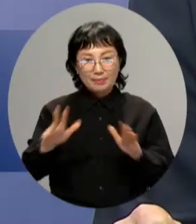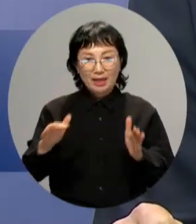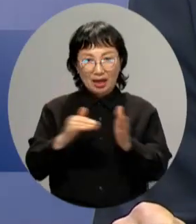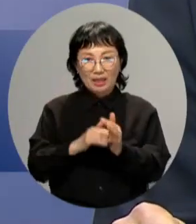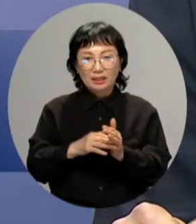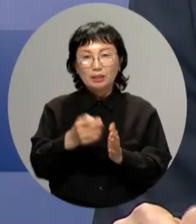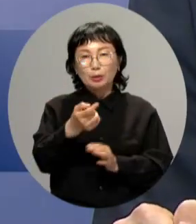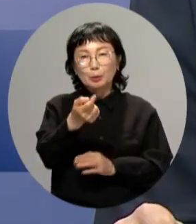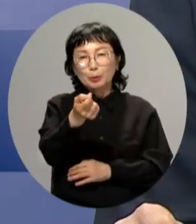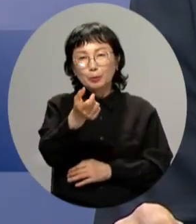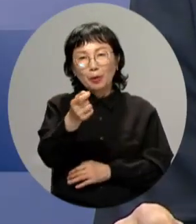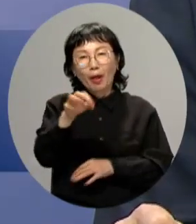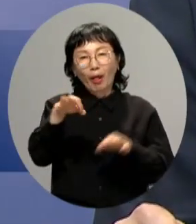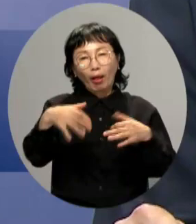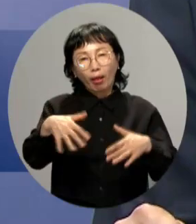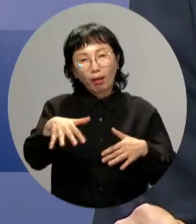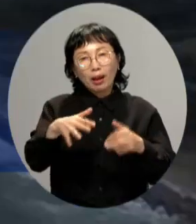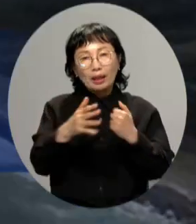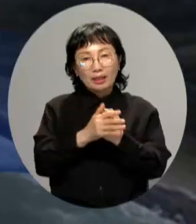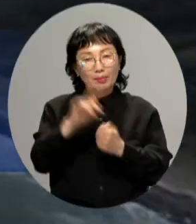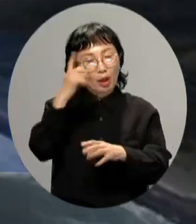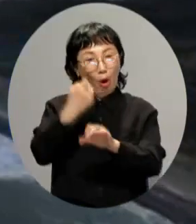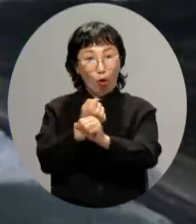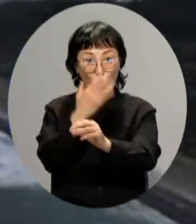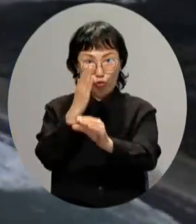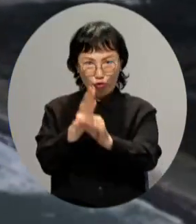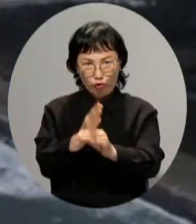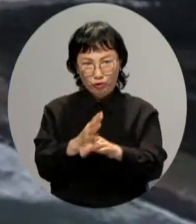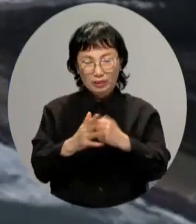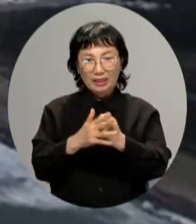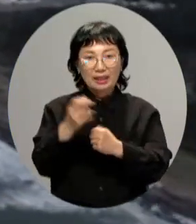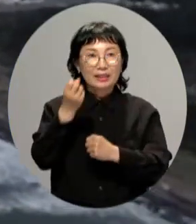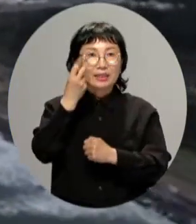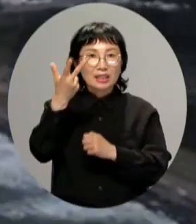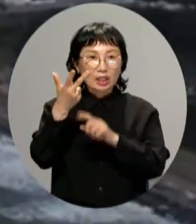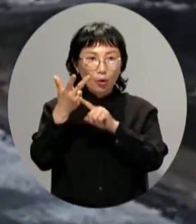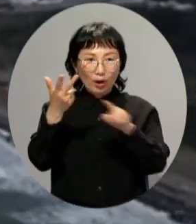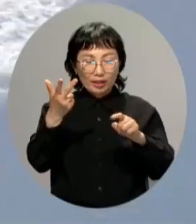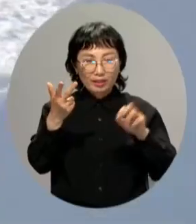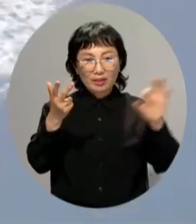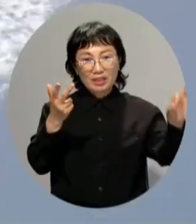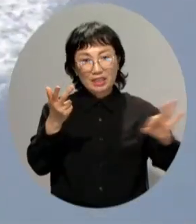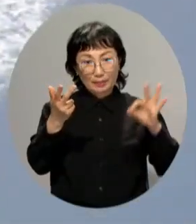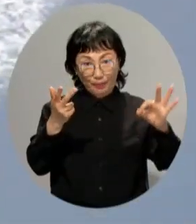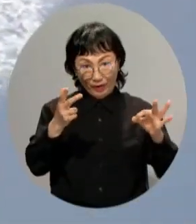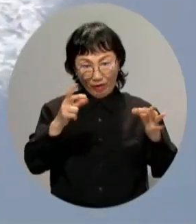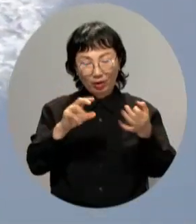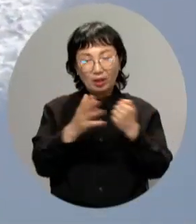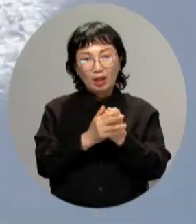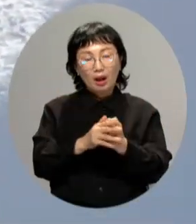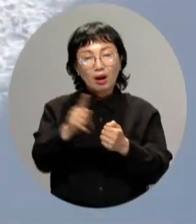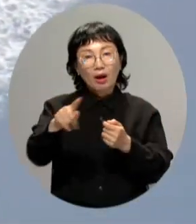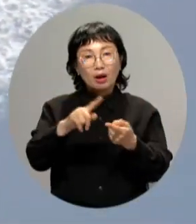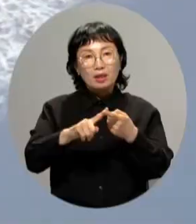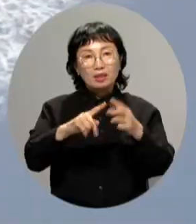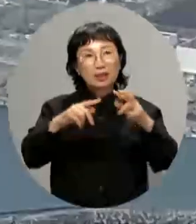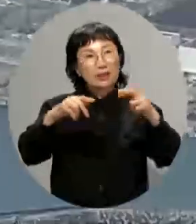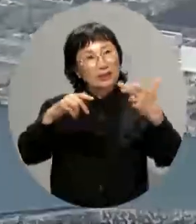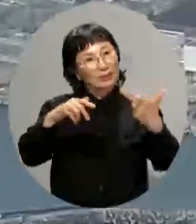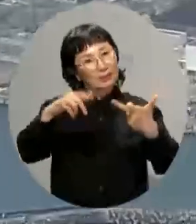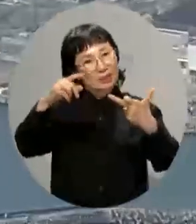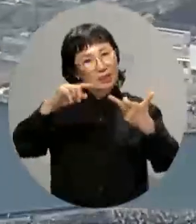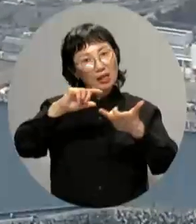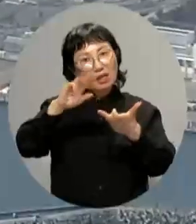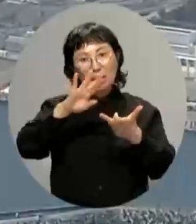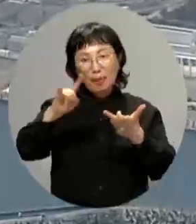지금 대부분의 연구가 판단을 하고 있고요. 7개월과 10년, 기간으로 따지면 무려 17배가량 차이가